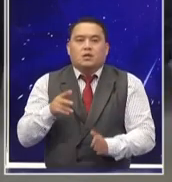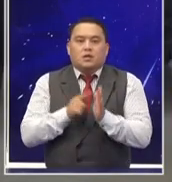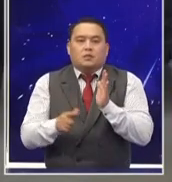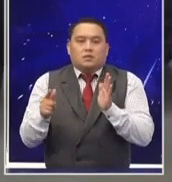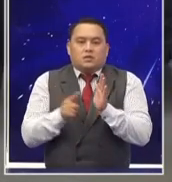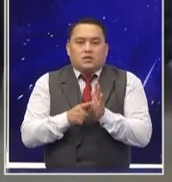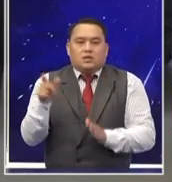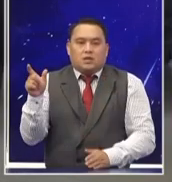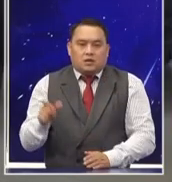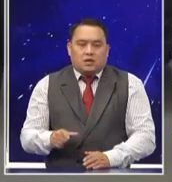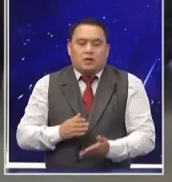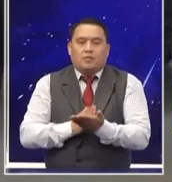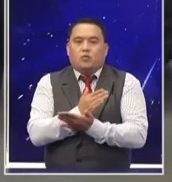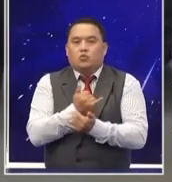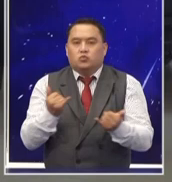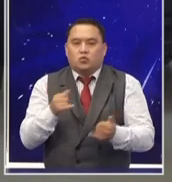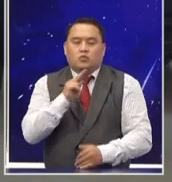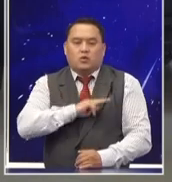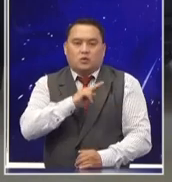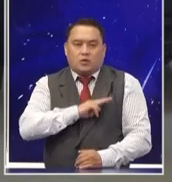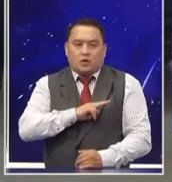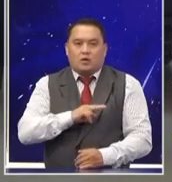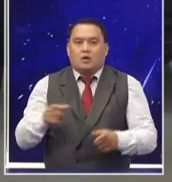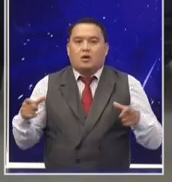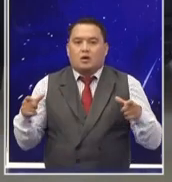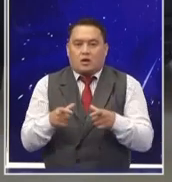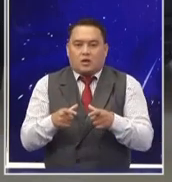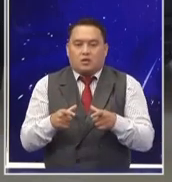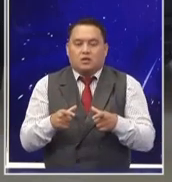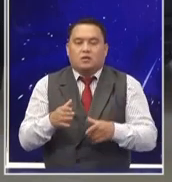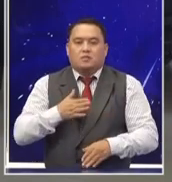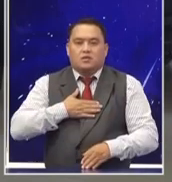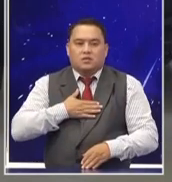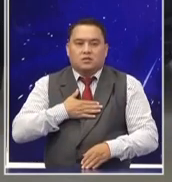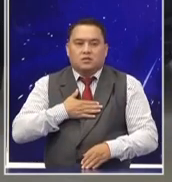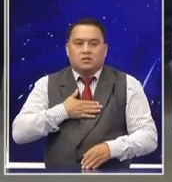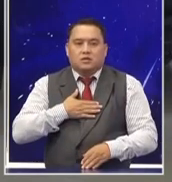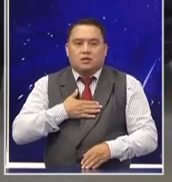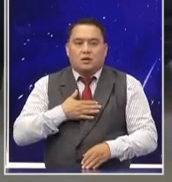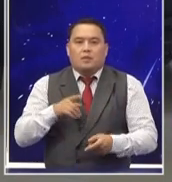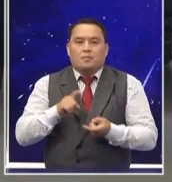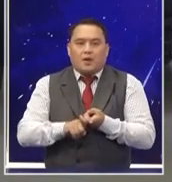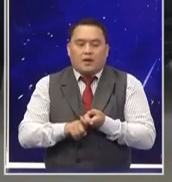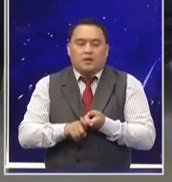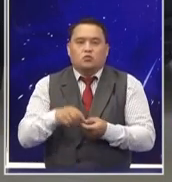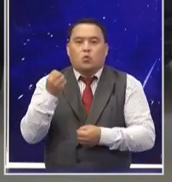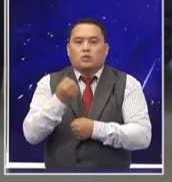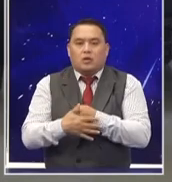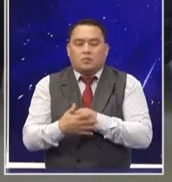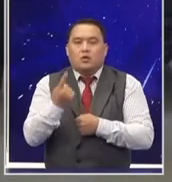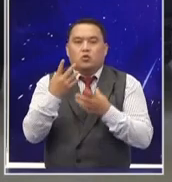қызметкер жұмыс атқарып жатыр. Айта кететін болсақ, атап карантин режимі кезінде осы бірыңғай байланыс кол орталығында